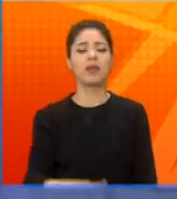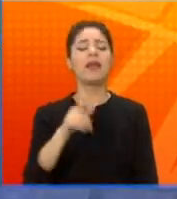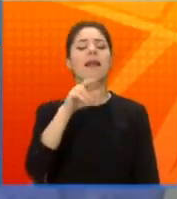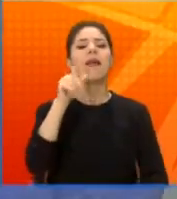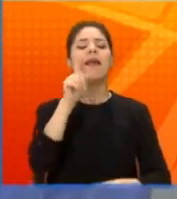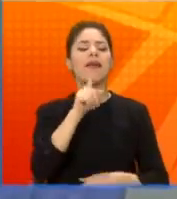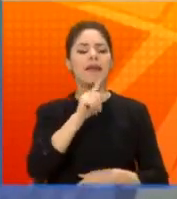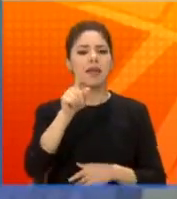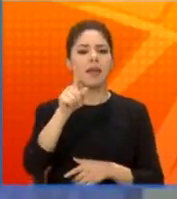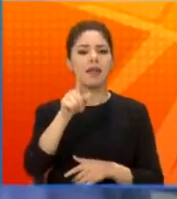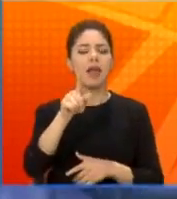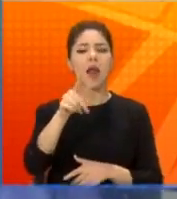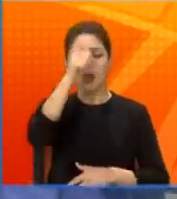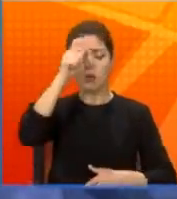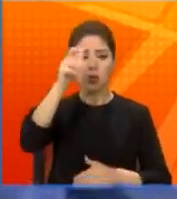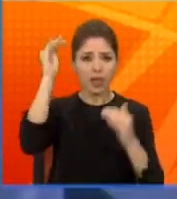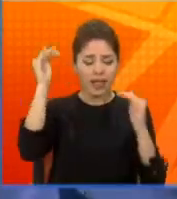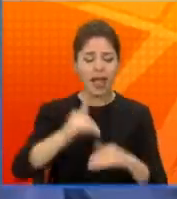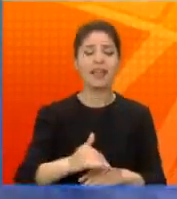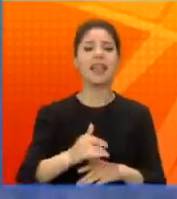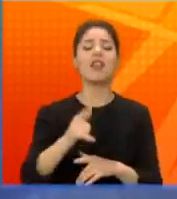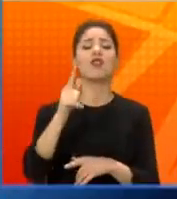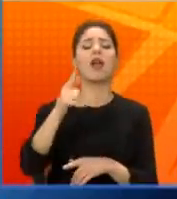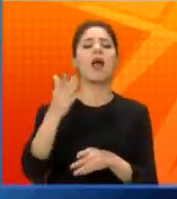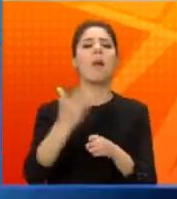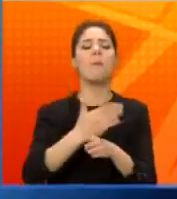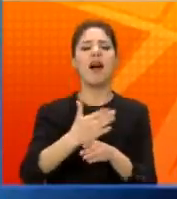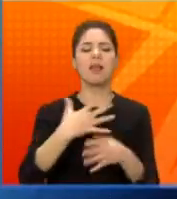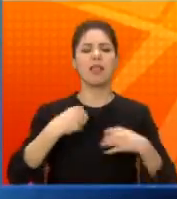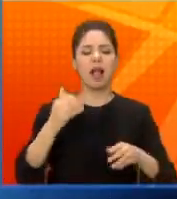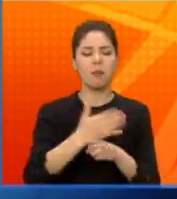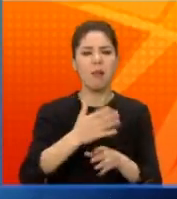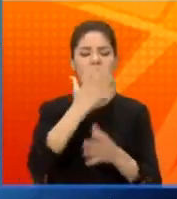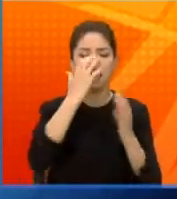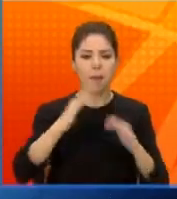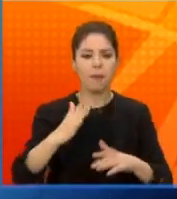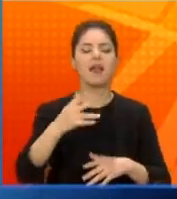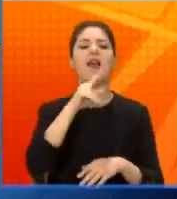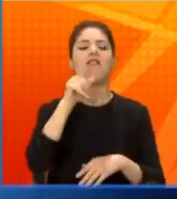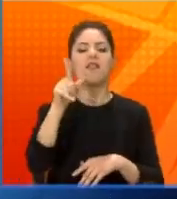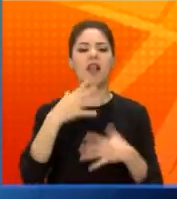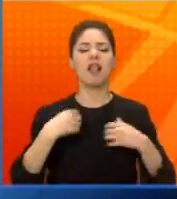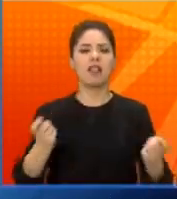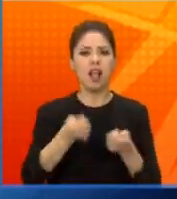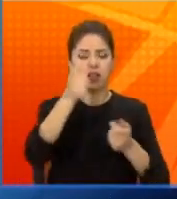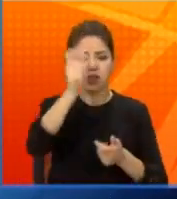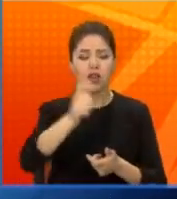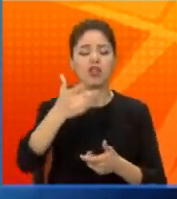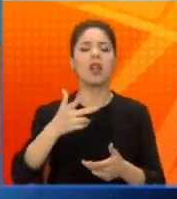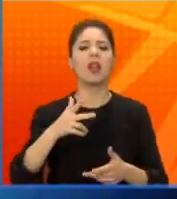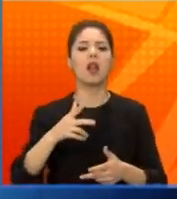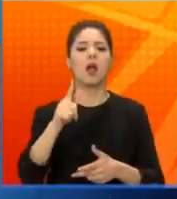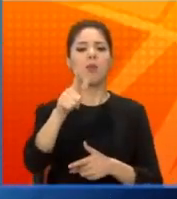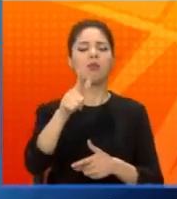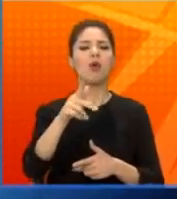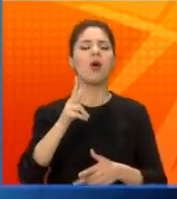İngiltere dört gözle Türkiye'den gidecek tıbbi malzeme yardımını bekliyor. Fransa'da ise sağlık çalışanlarına koruyucu kıyafet yerine